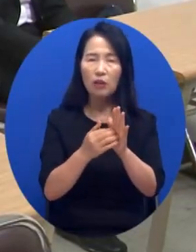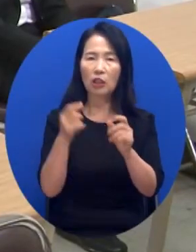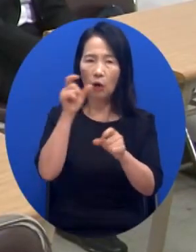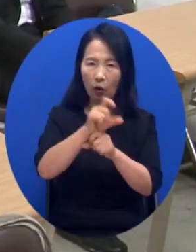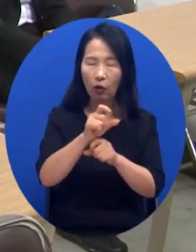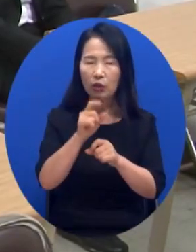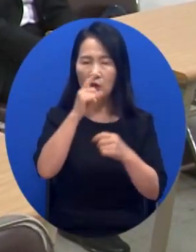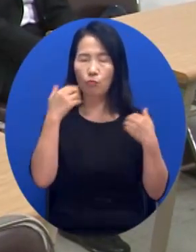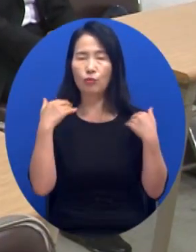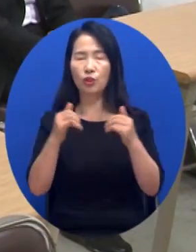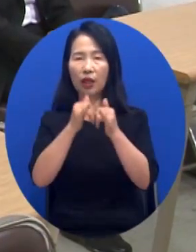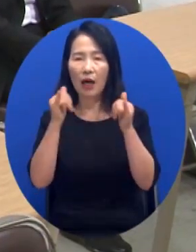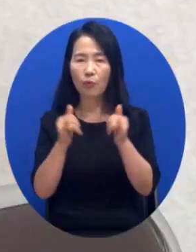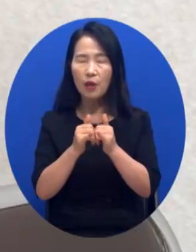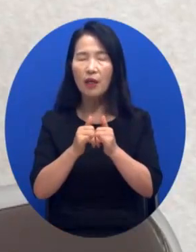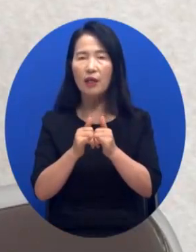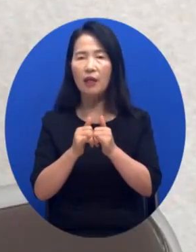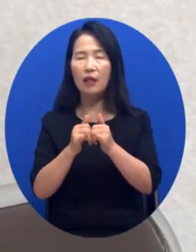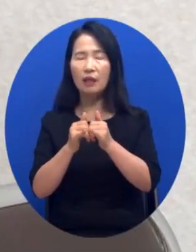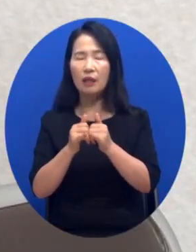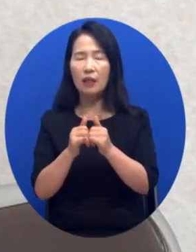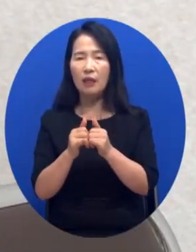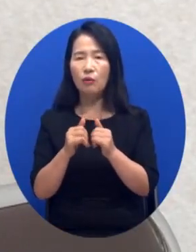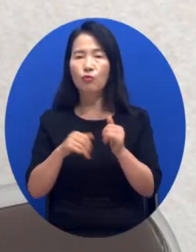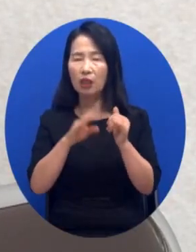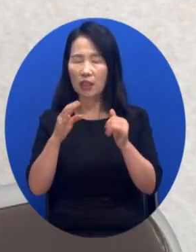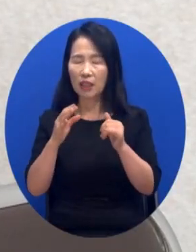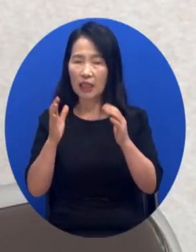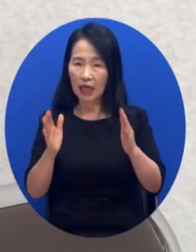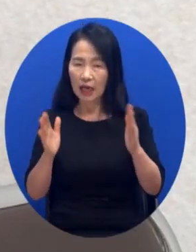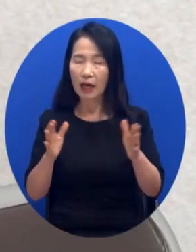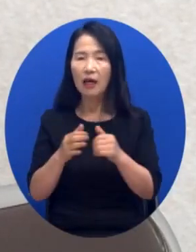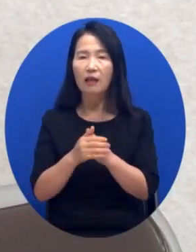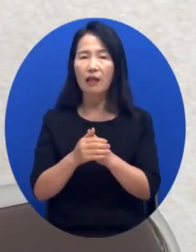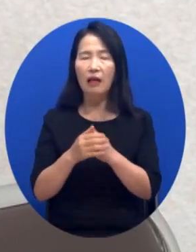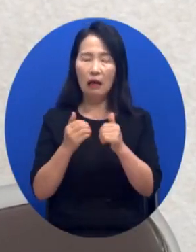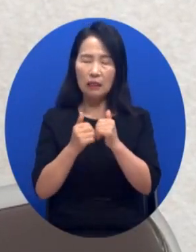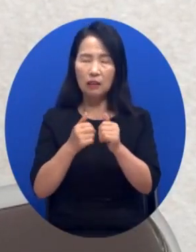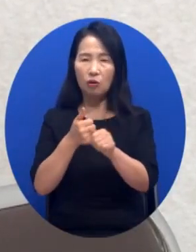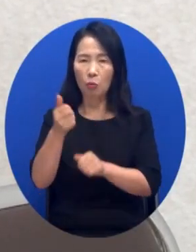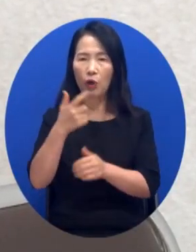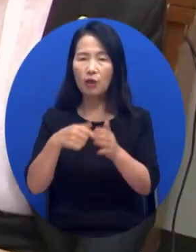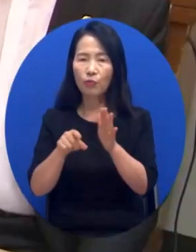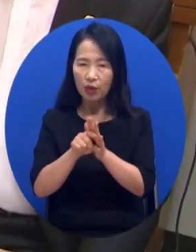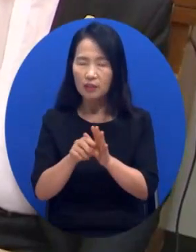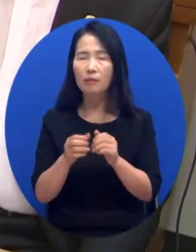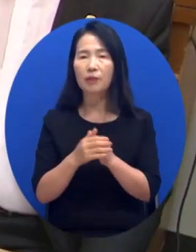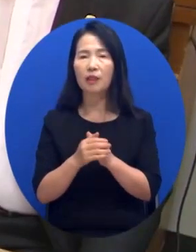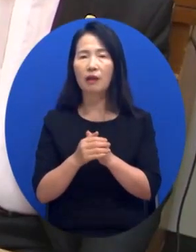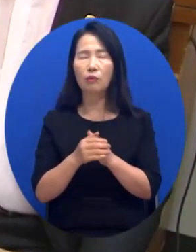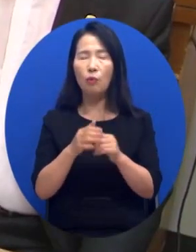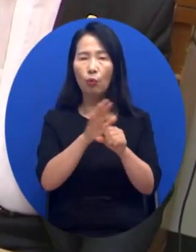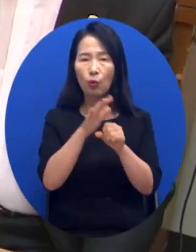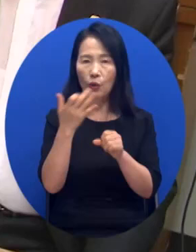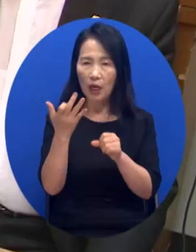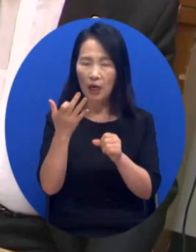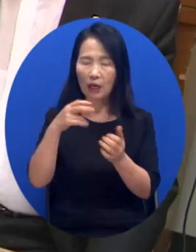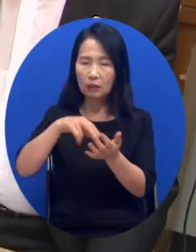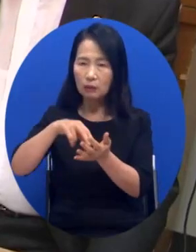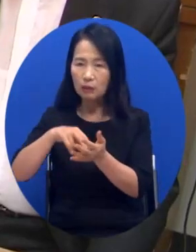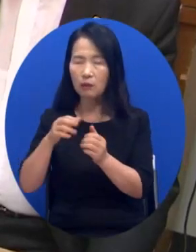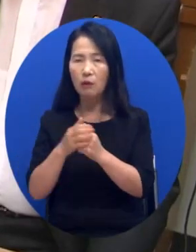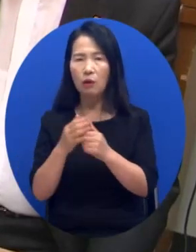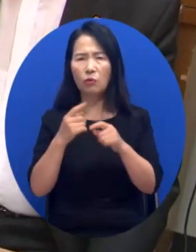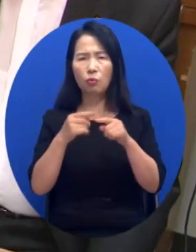교회 등 우리 사회 구성원 간의 갈등을 극복하고자 하는 취지입니다. 또 코로나 사태 속 교회가 이기적